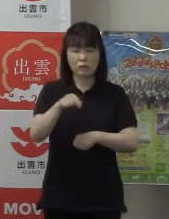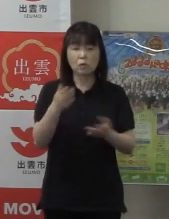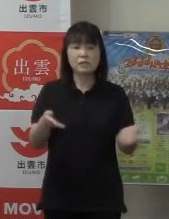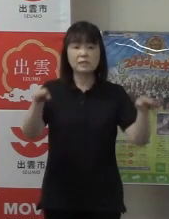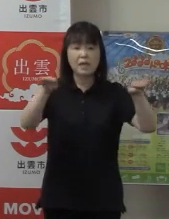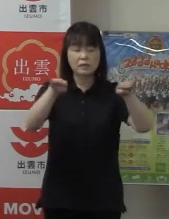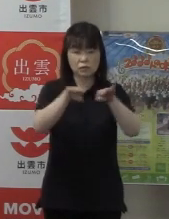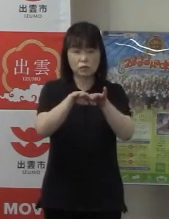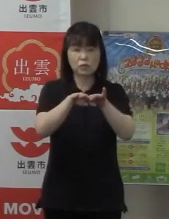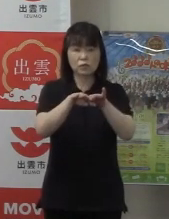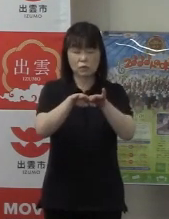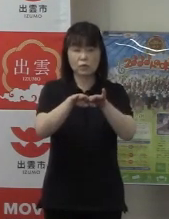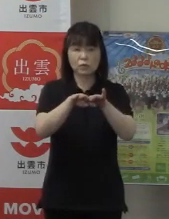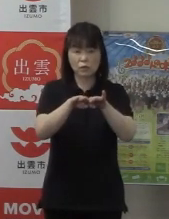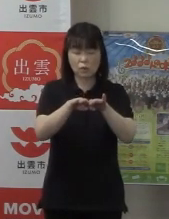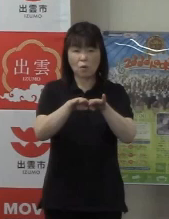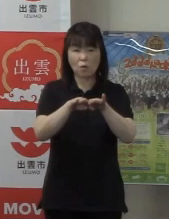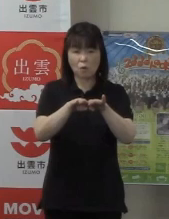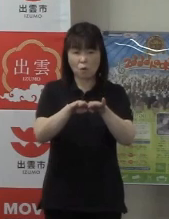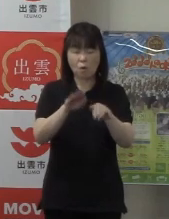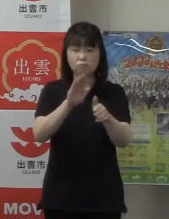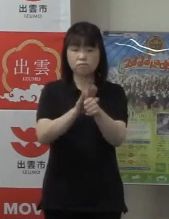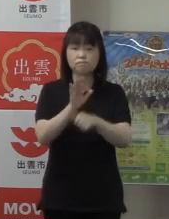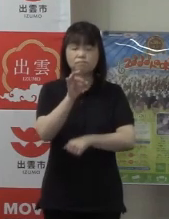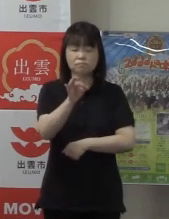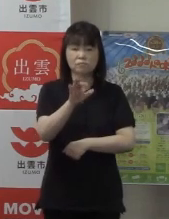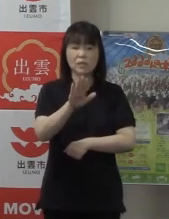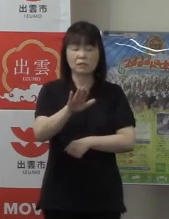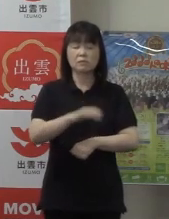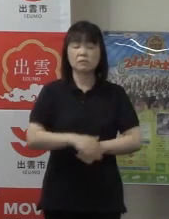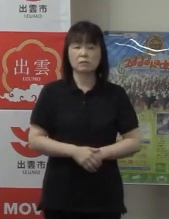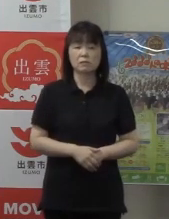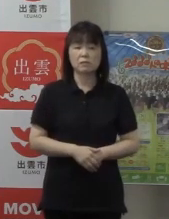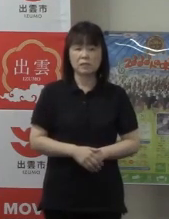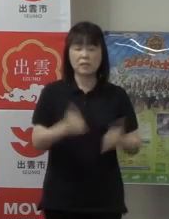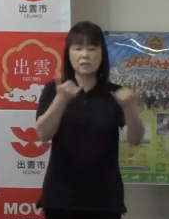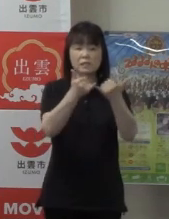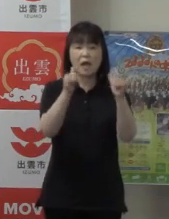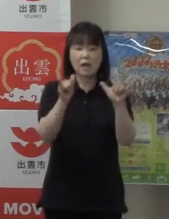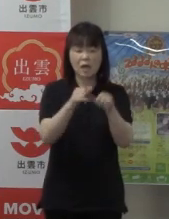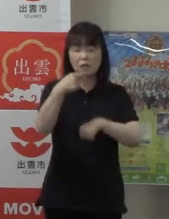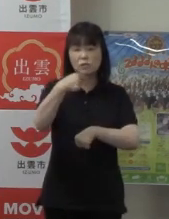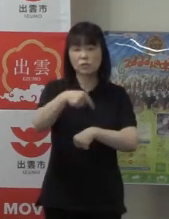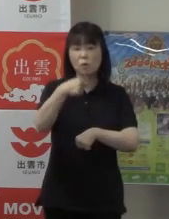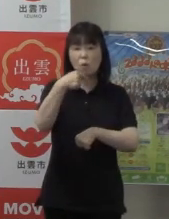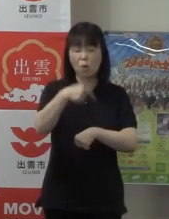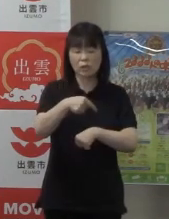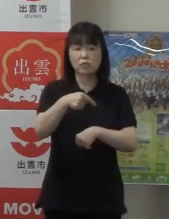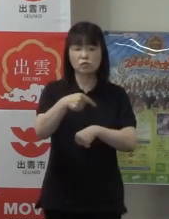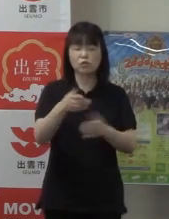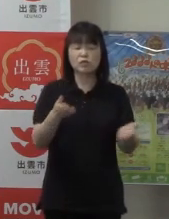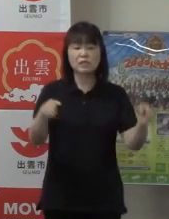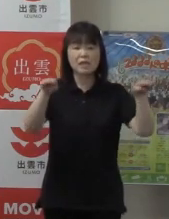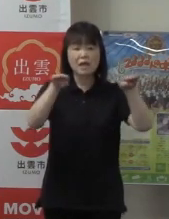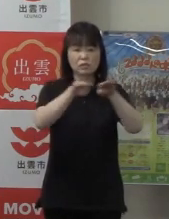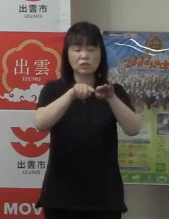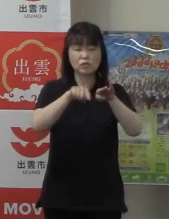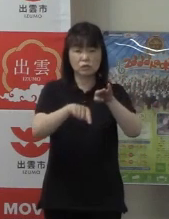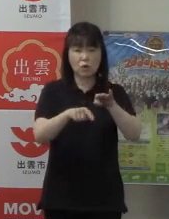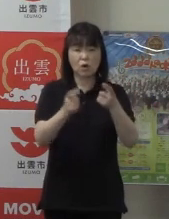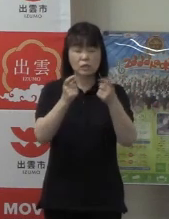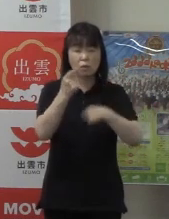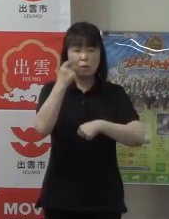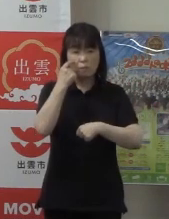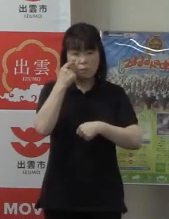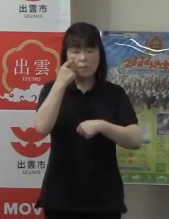。次に社会教育施設ということでありますが、これは猪目交流センターの新入路の復